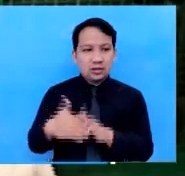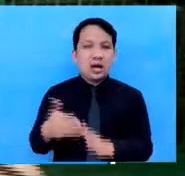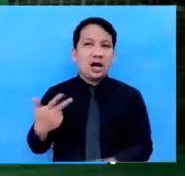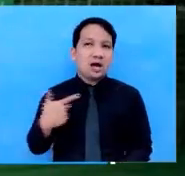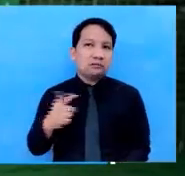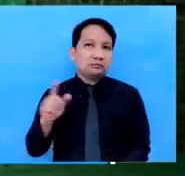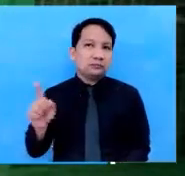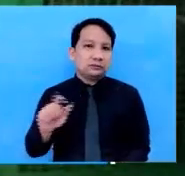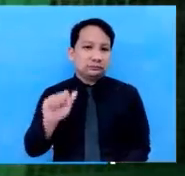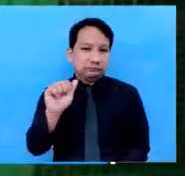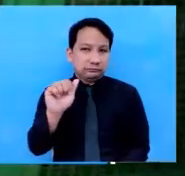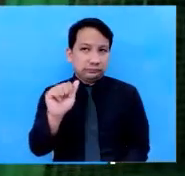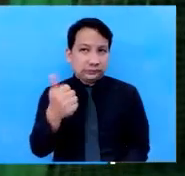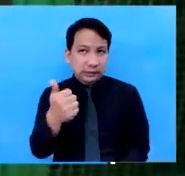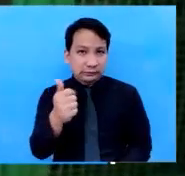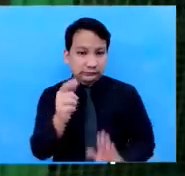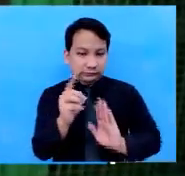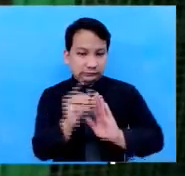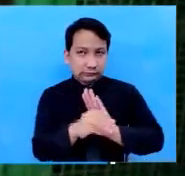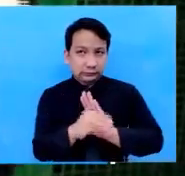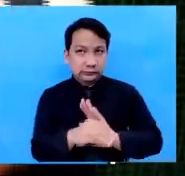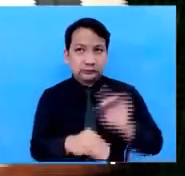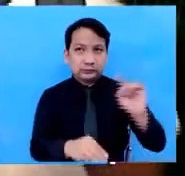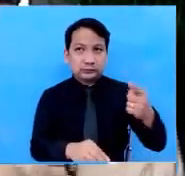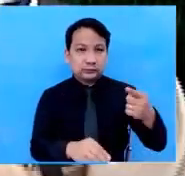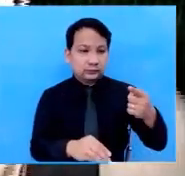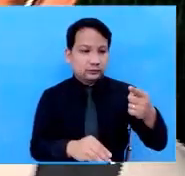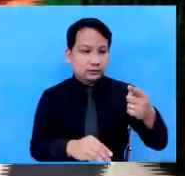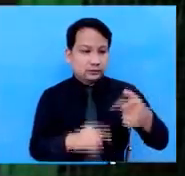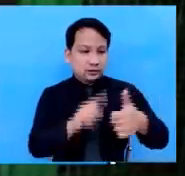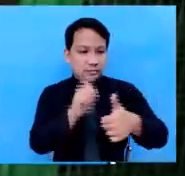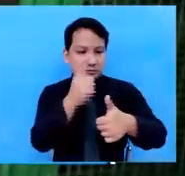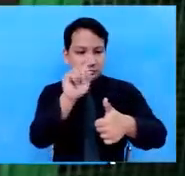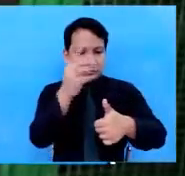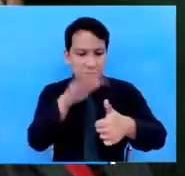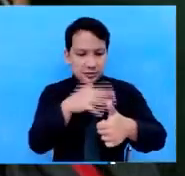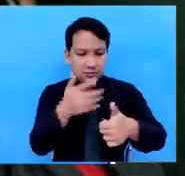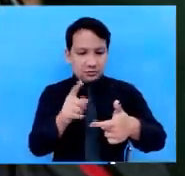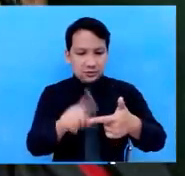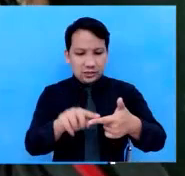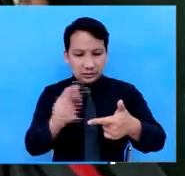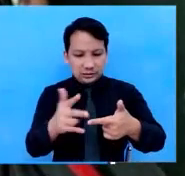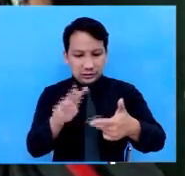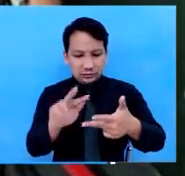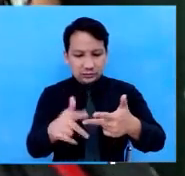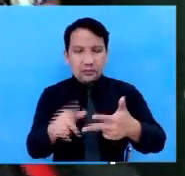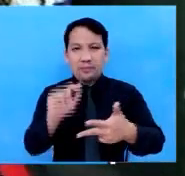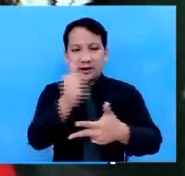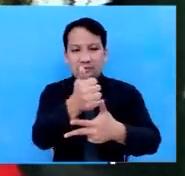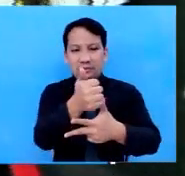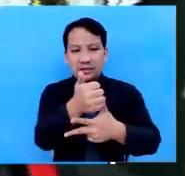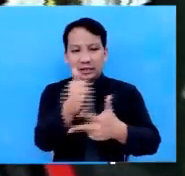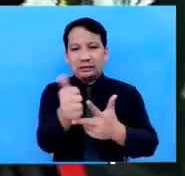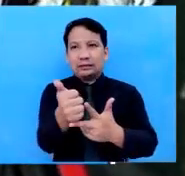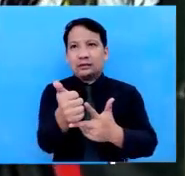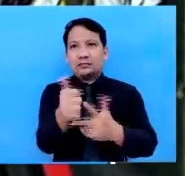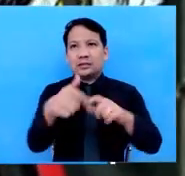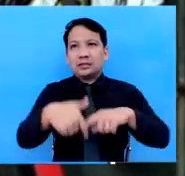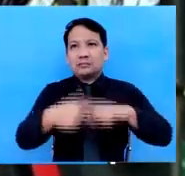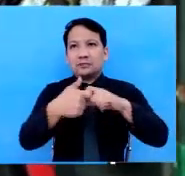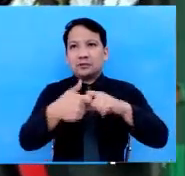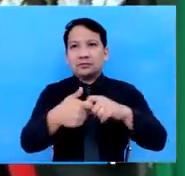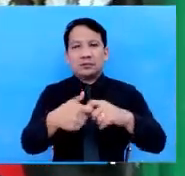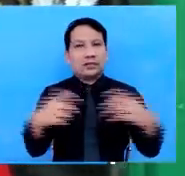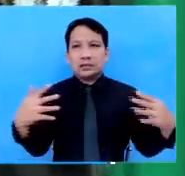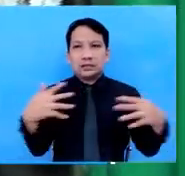10-minute na pagitan yung first shift at second shift hanggang third shift. So medyo hindi talaga